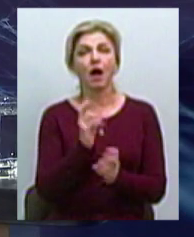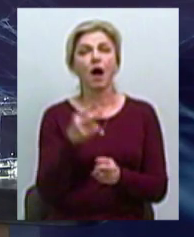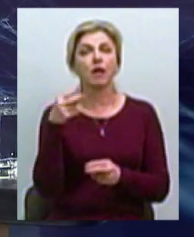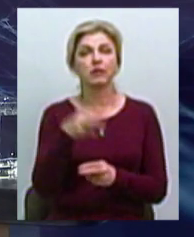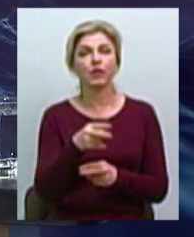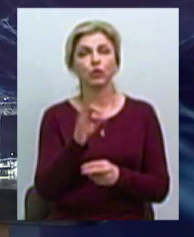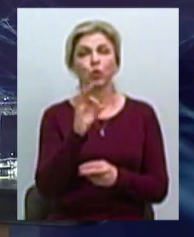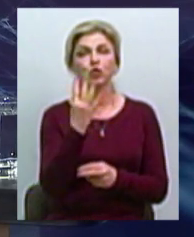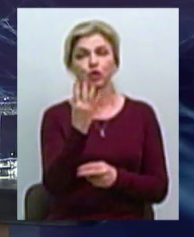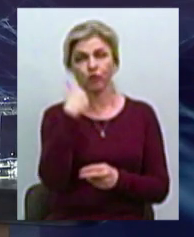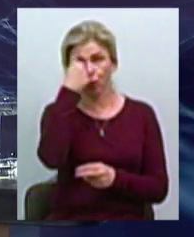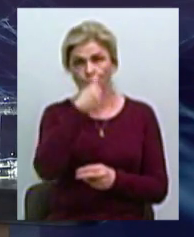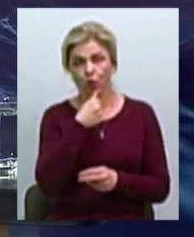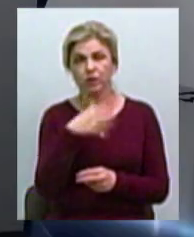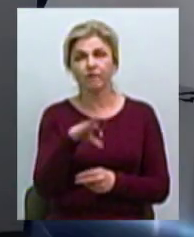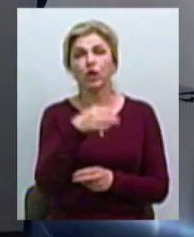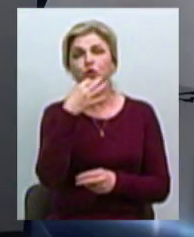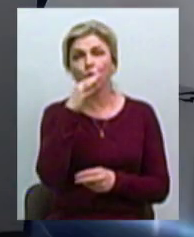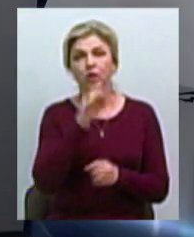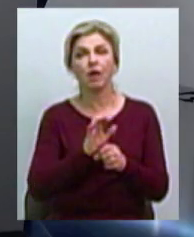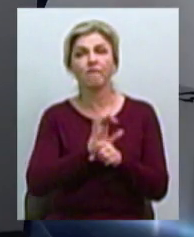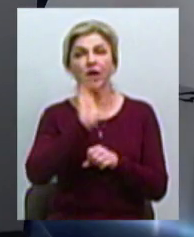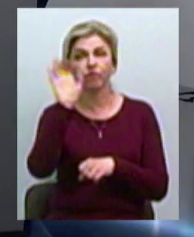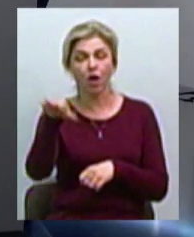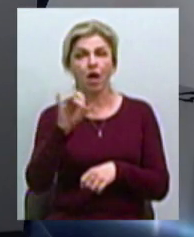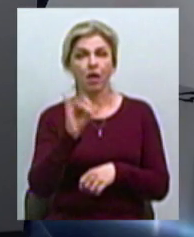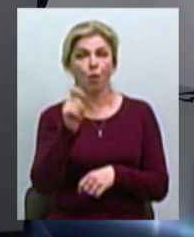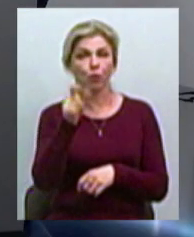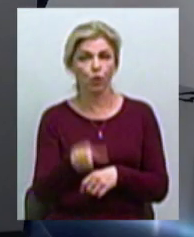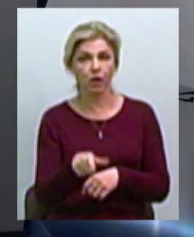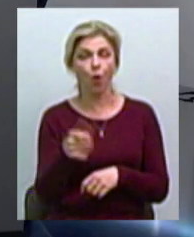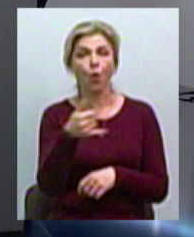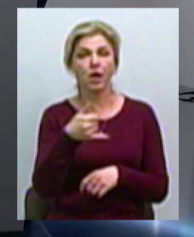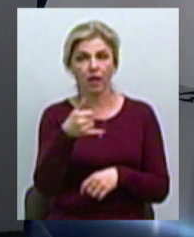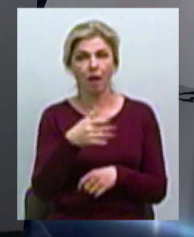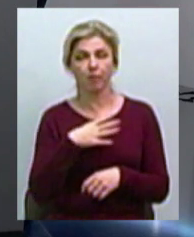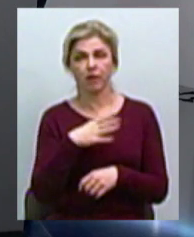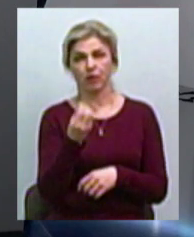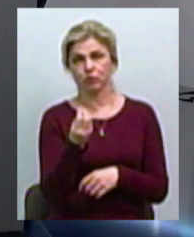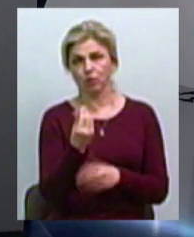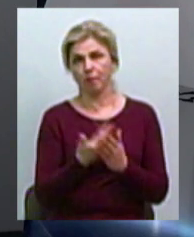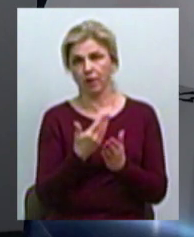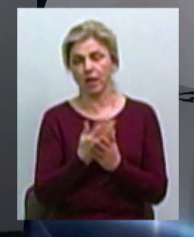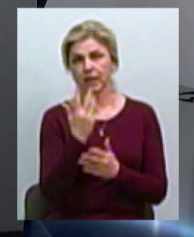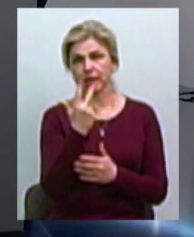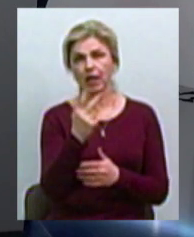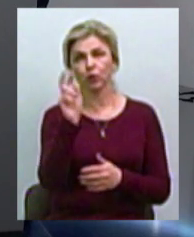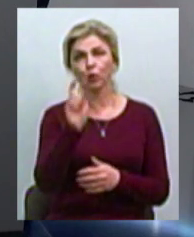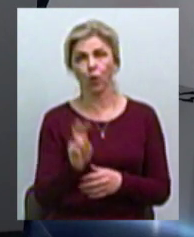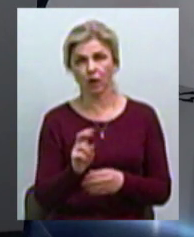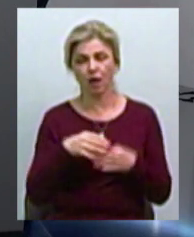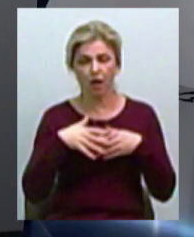2004-му було, коли фактично весь соняшник вивезли, і склянка олії стала коштувати приблизно $3 у перерахунку